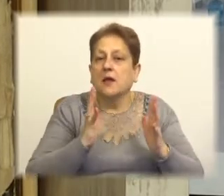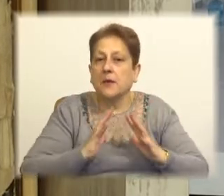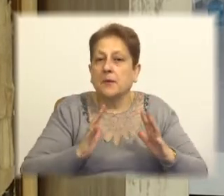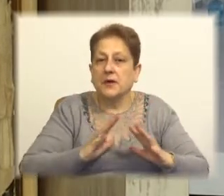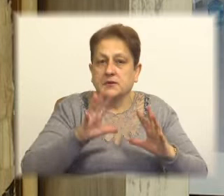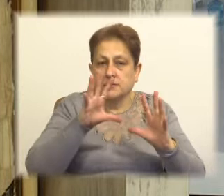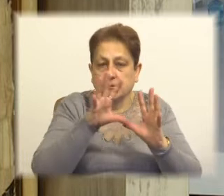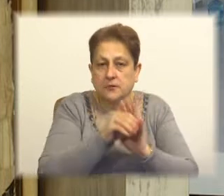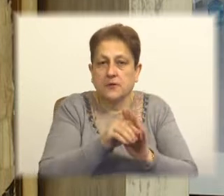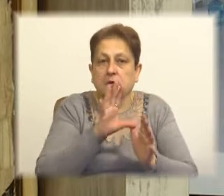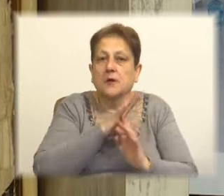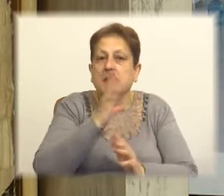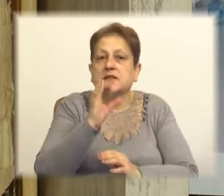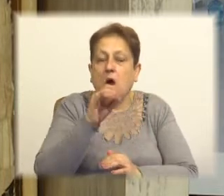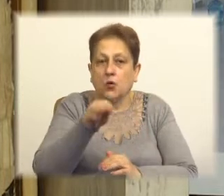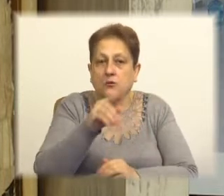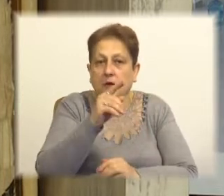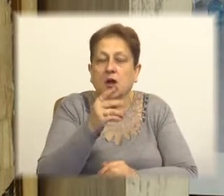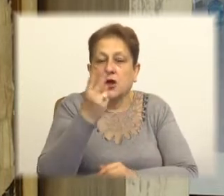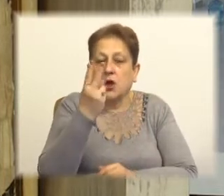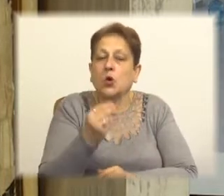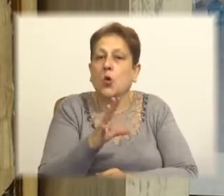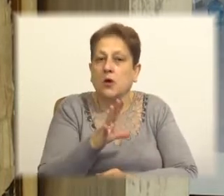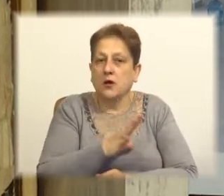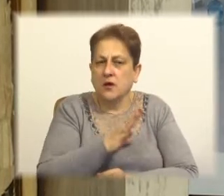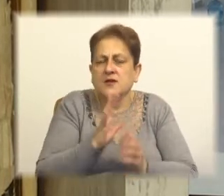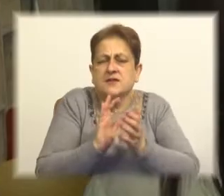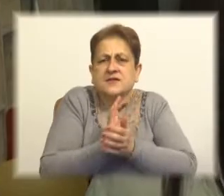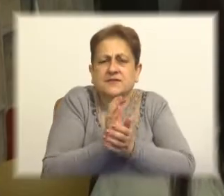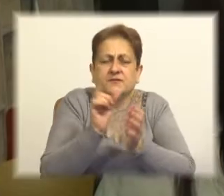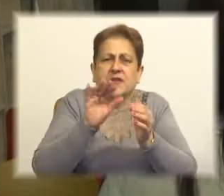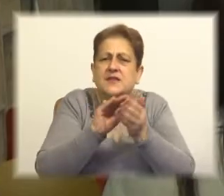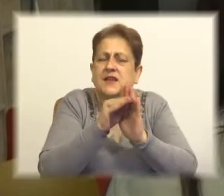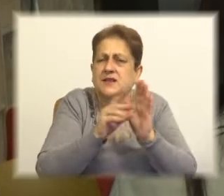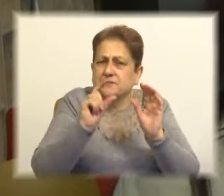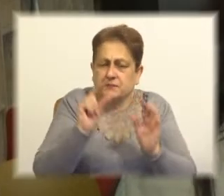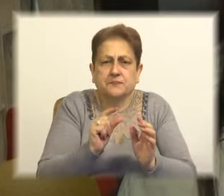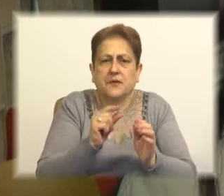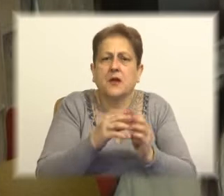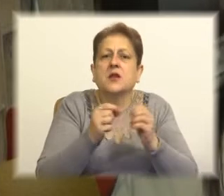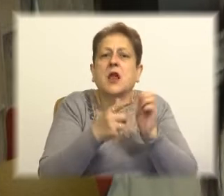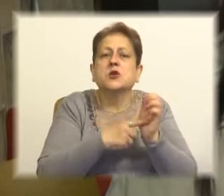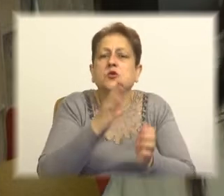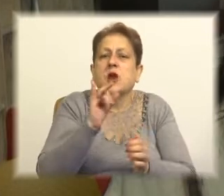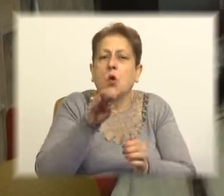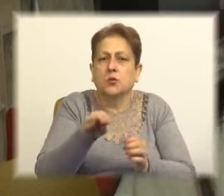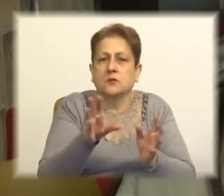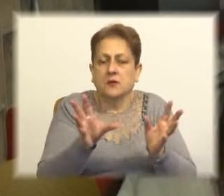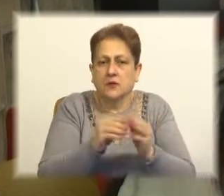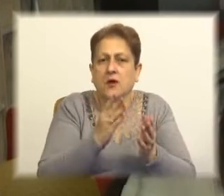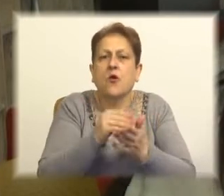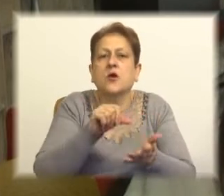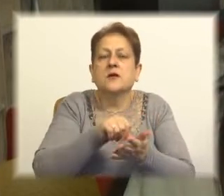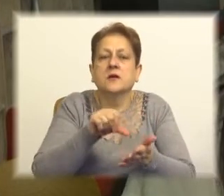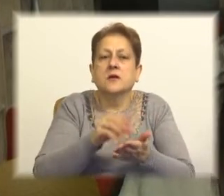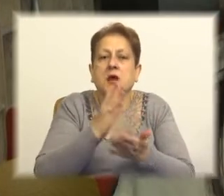Հոմեընդմեն մասնաճյուղի սկաուտների համար, այն երկորյա էր, խտացված ծրագրով։ Մենք հյուրընկալել ենք 17 սկաուտների, ովքեր որ տեղում զբաղվում